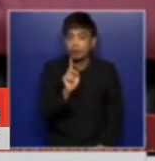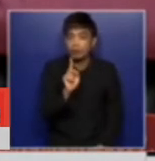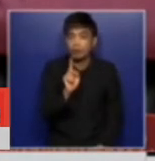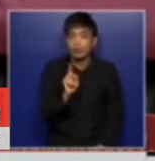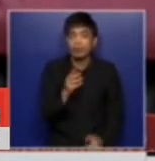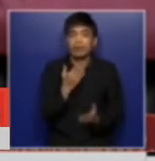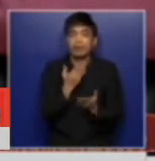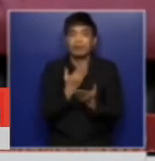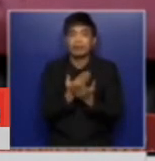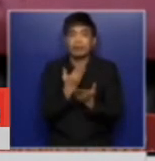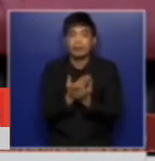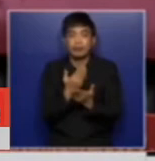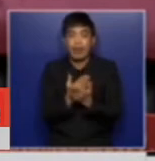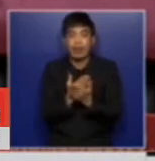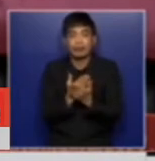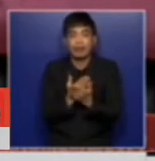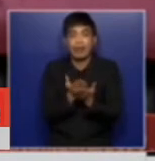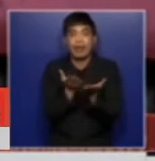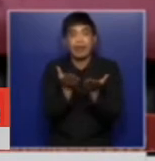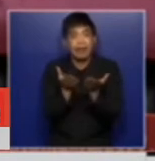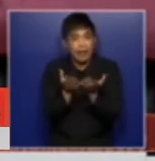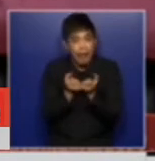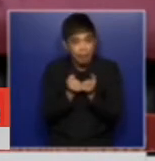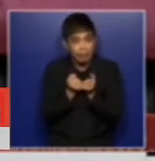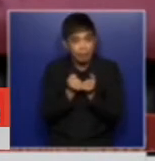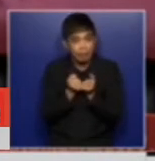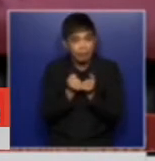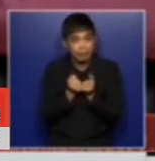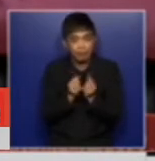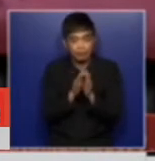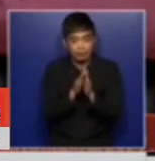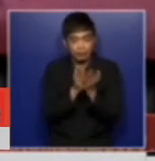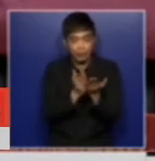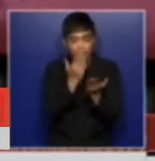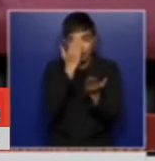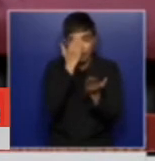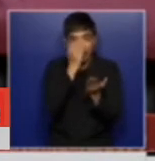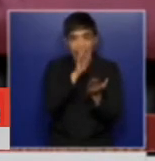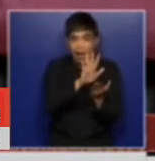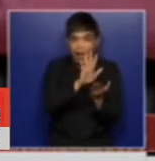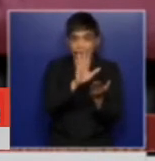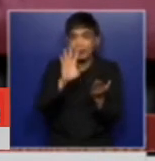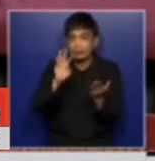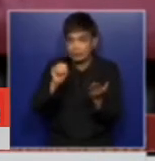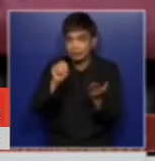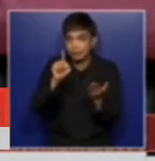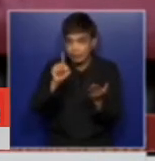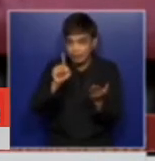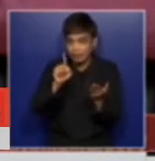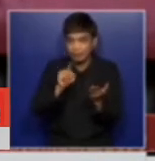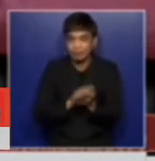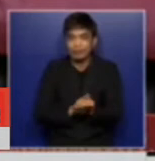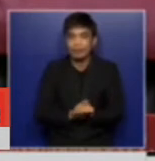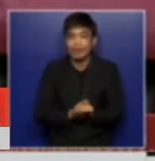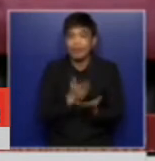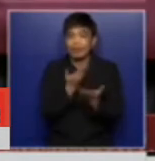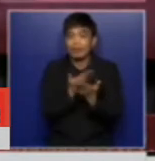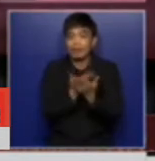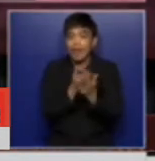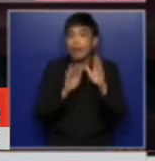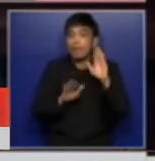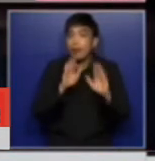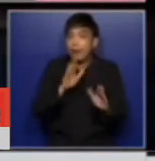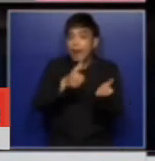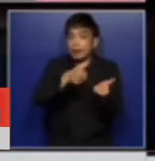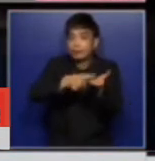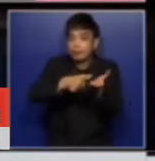ได้นะครับตามงบประมาณโดยสังเขปหน้า5และ41ครับประมาณการรายได้ที่มาจากภาษีอาก